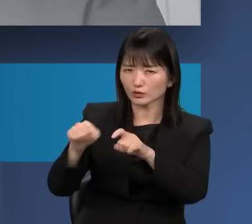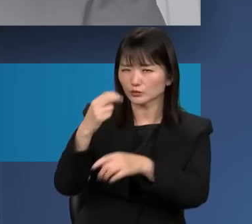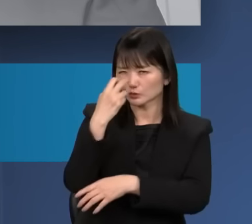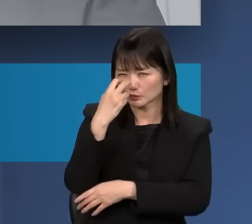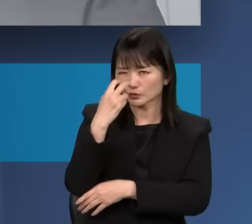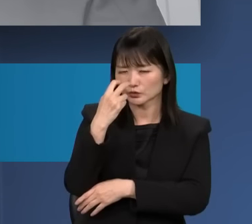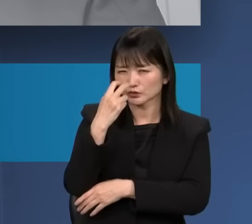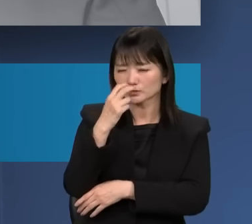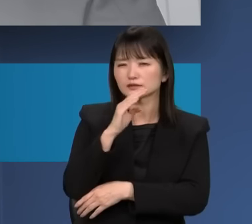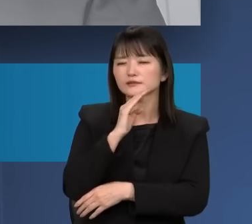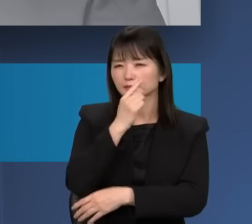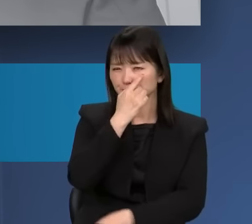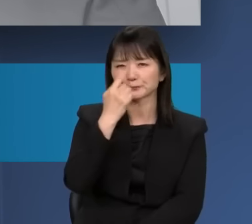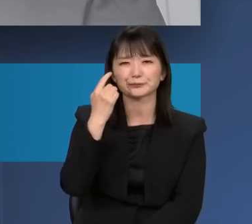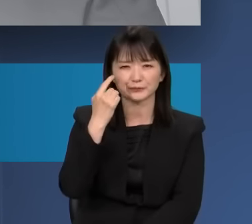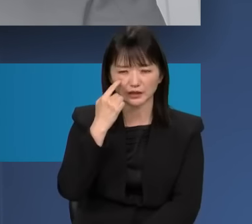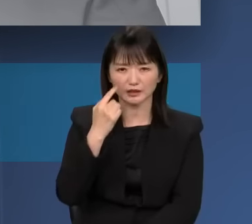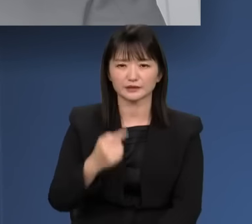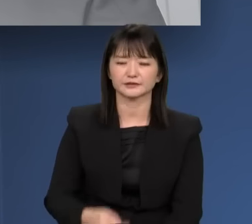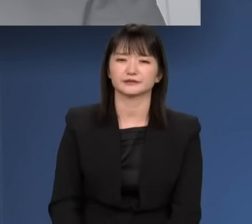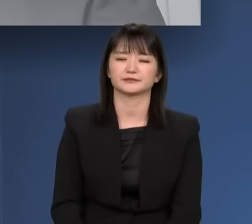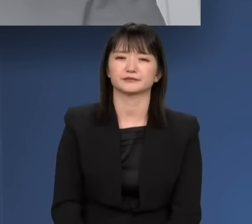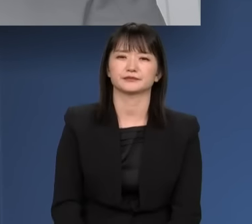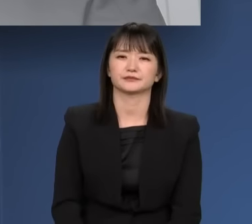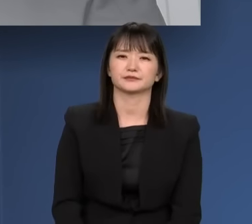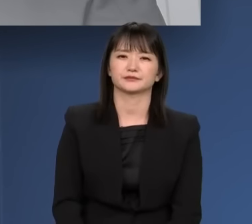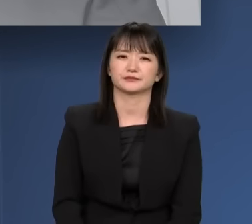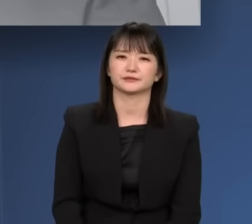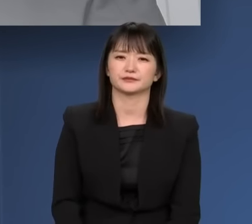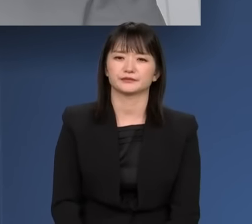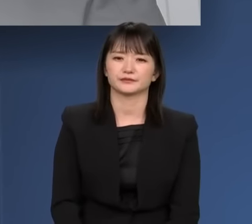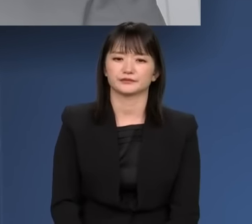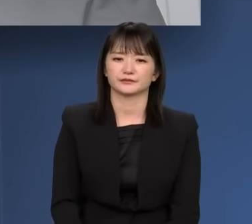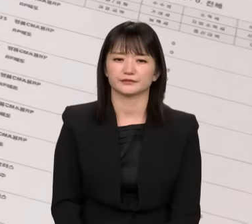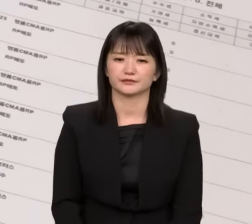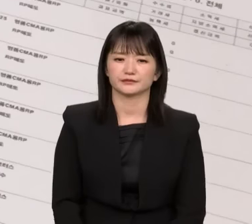조사했던 사실도 확인했습니다 조혜원 기자의 단독보도입니다